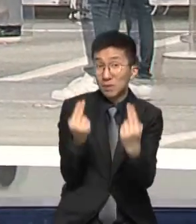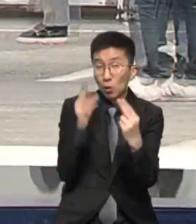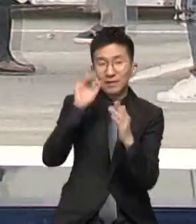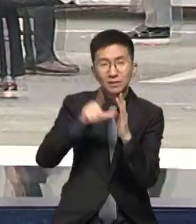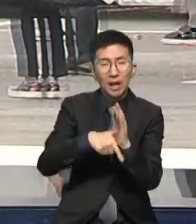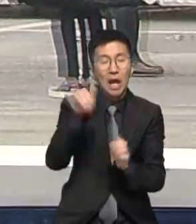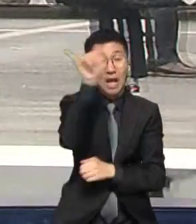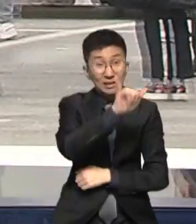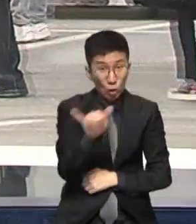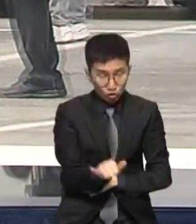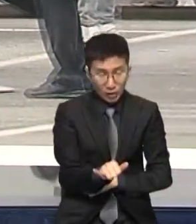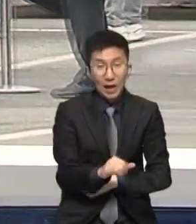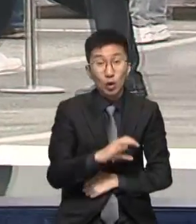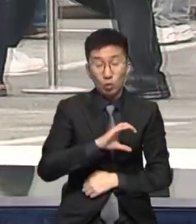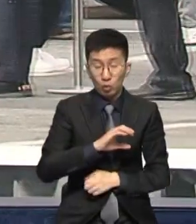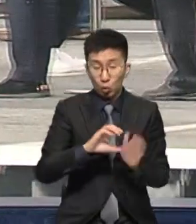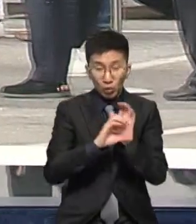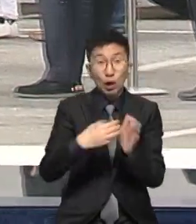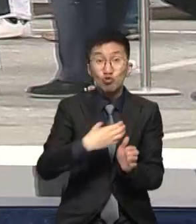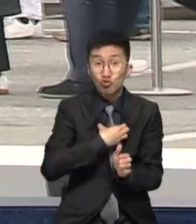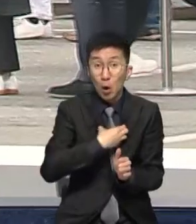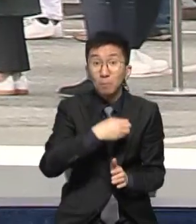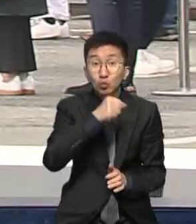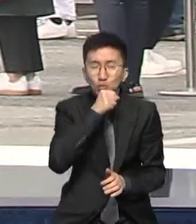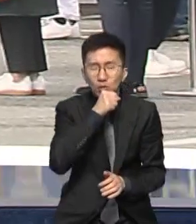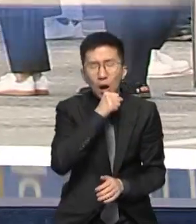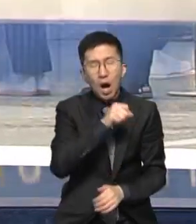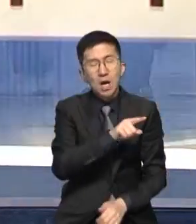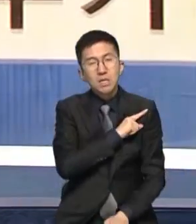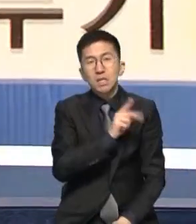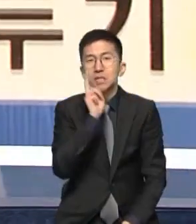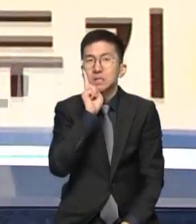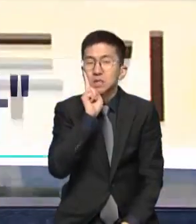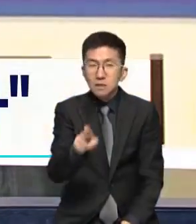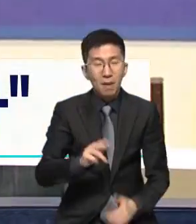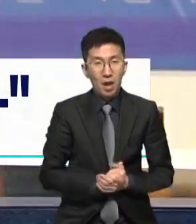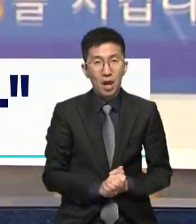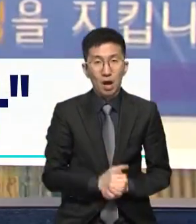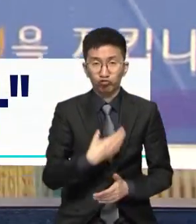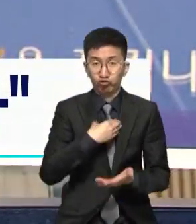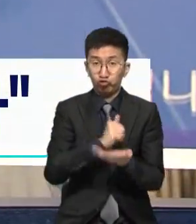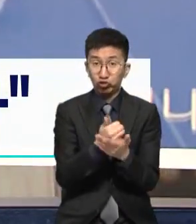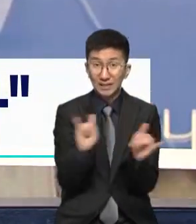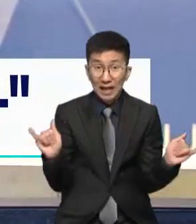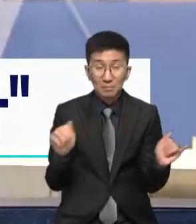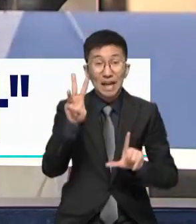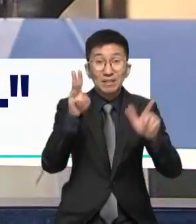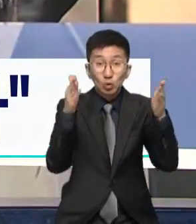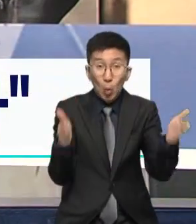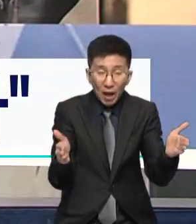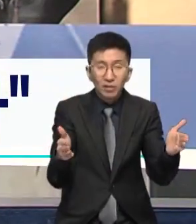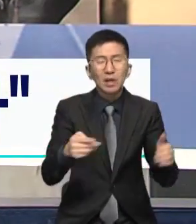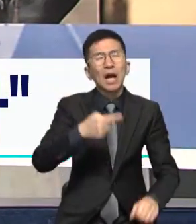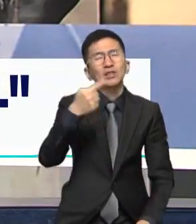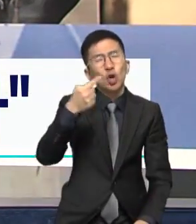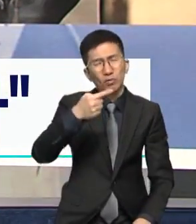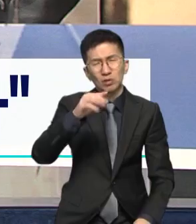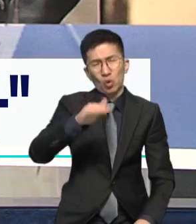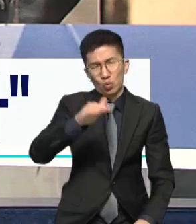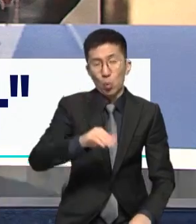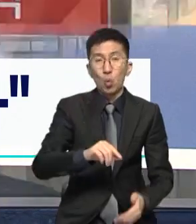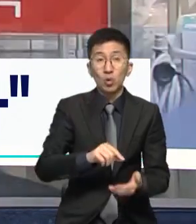주를 돌아봤을 때 전국의 코로나 위험도는 매우 높은 수준입니다. 위중증 환자가 사흘째 1,000명 안팎으로 나오고 있고